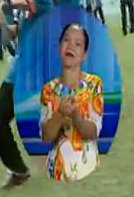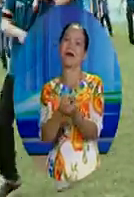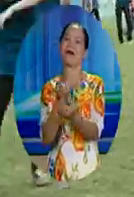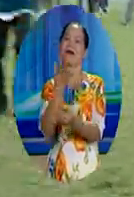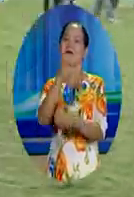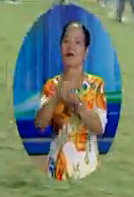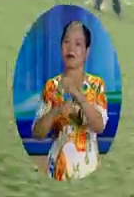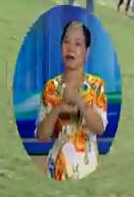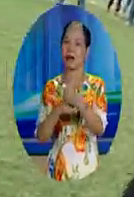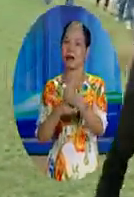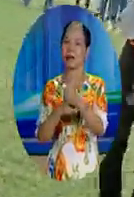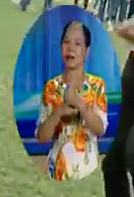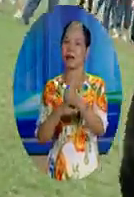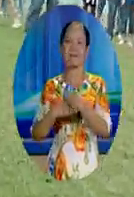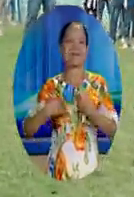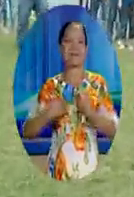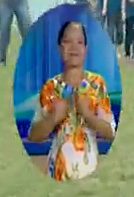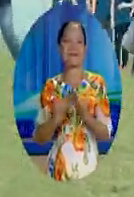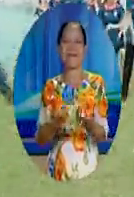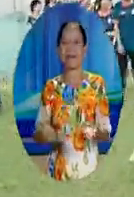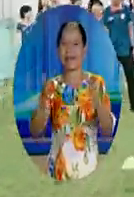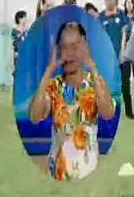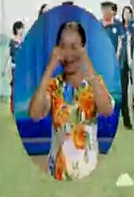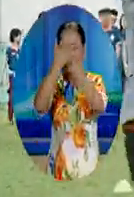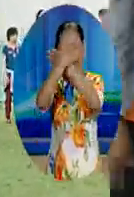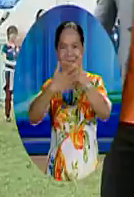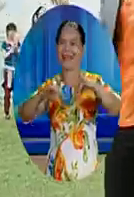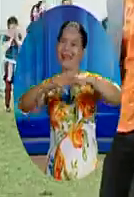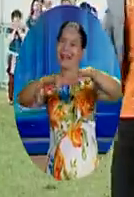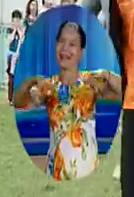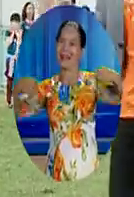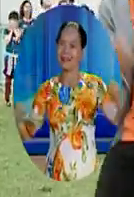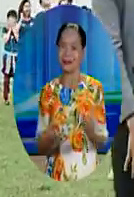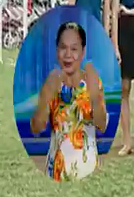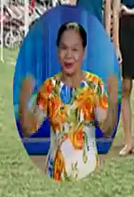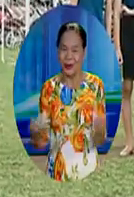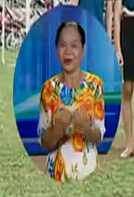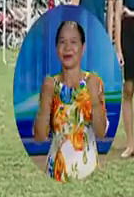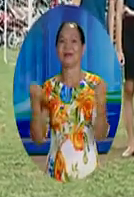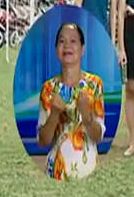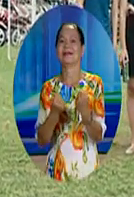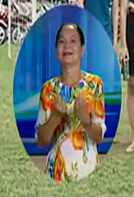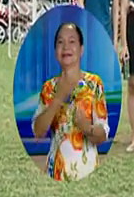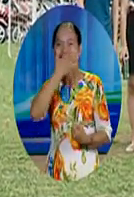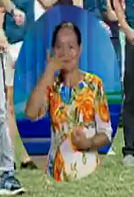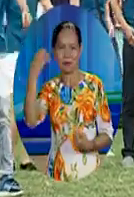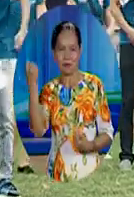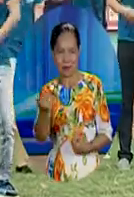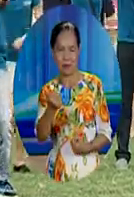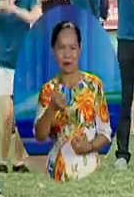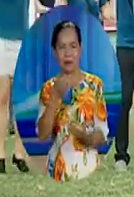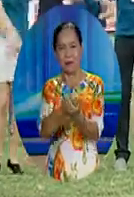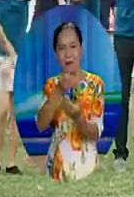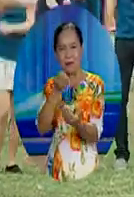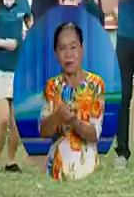năm. Sự hòa nhịp này thể hiện hình ảnh một trang thương mại điện tử trẻ trung, sôi nổi và luôn đầy năng lượng. Điểm nổi bật của chương trình kết mạng mua sắm